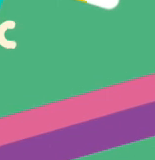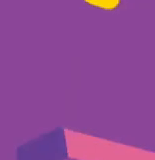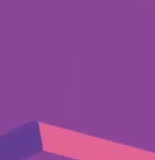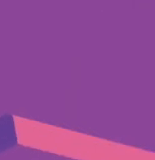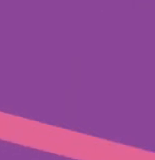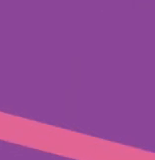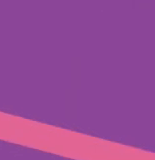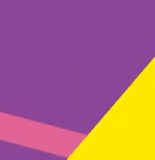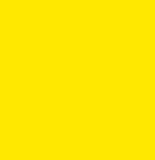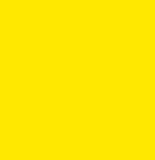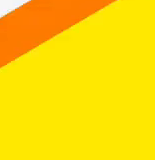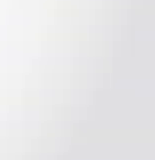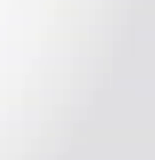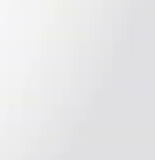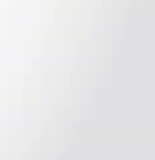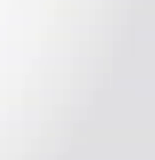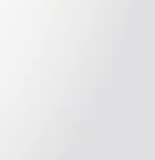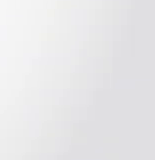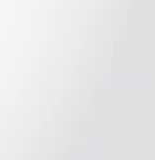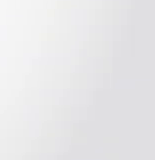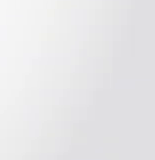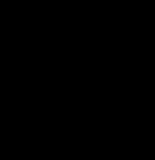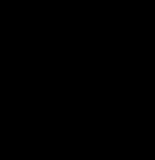2022 Didik TV